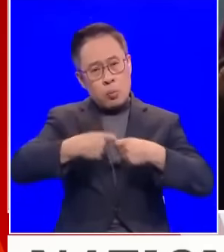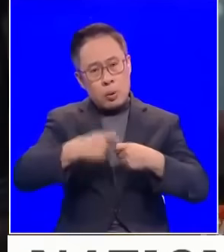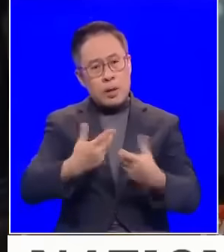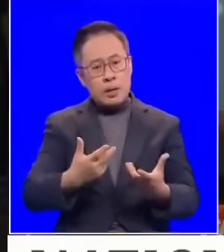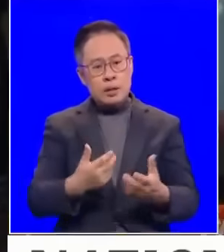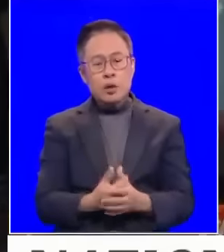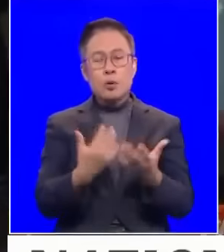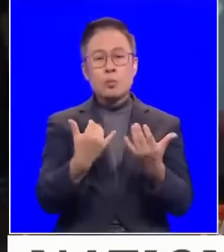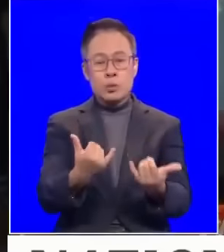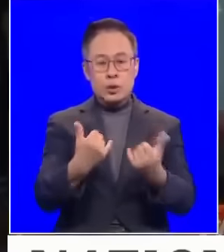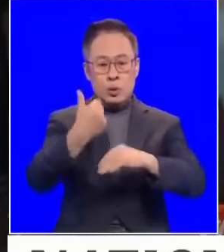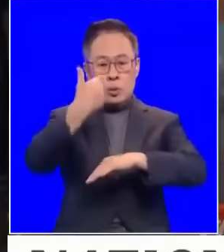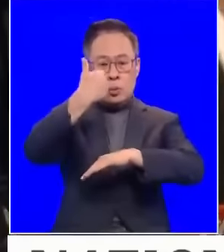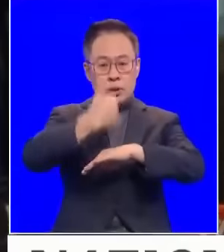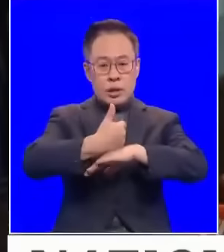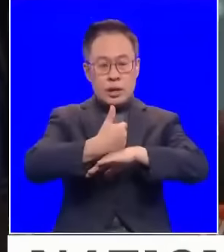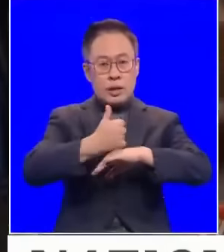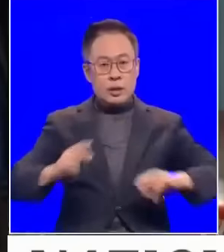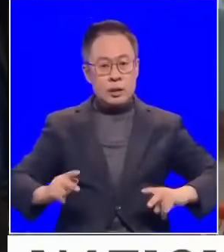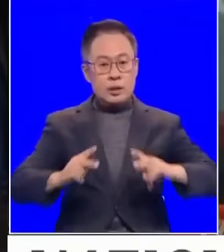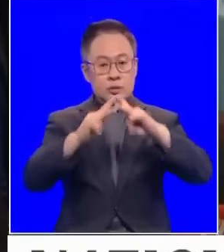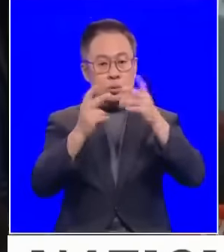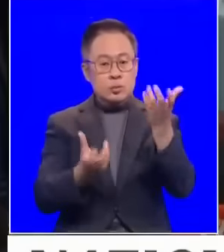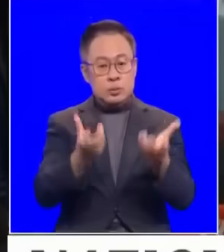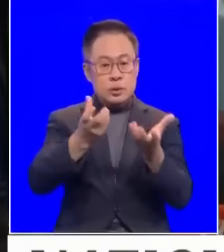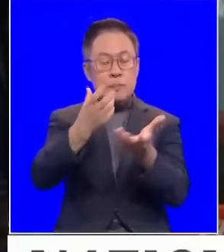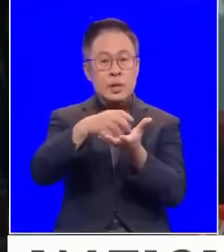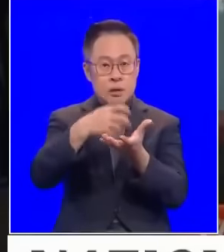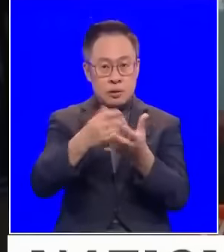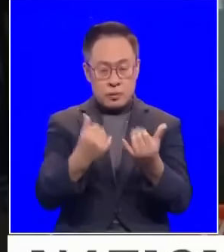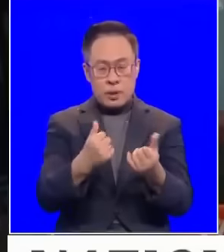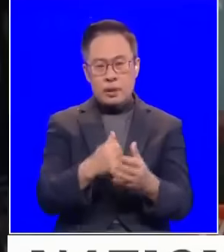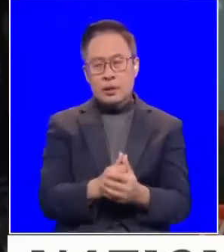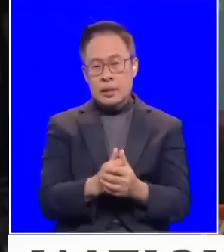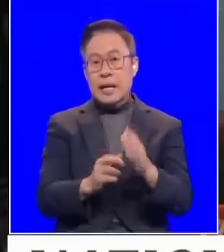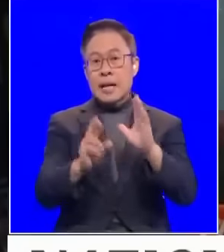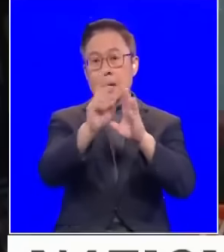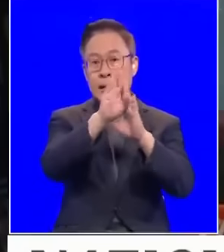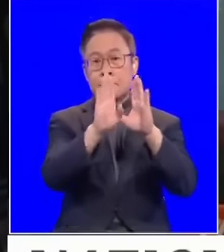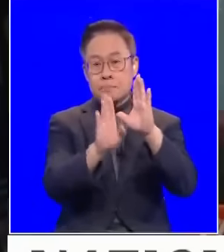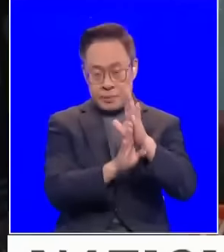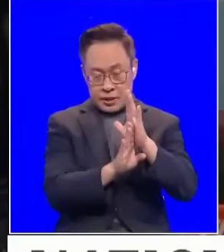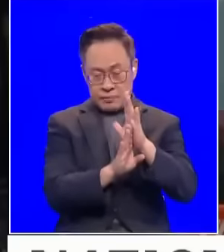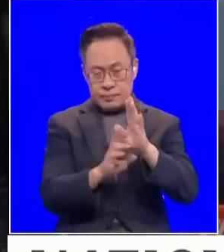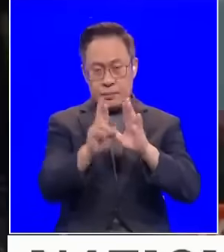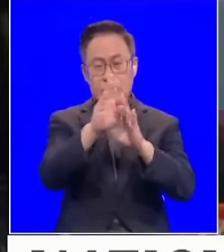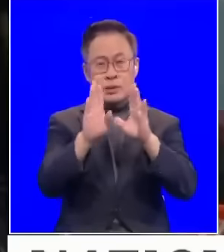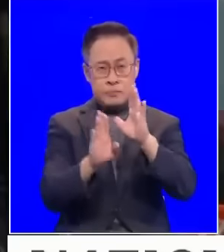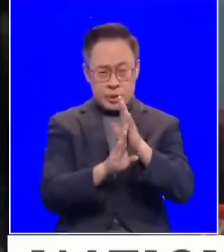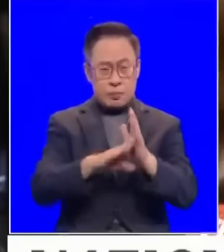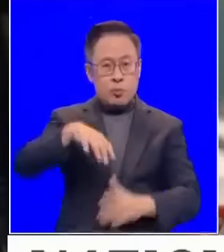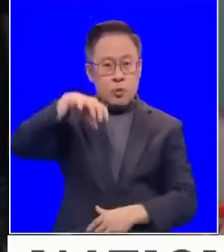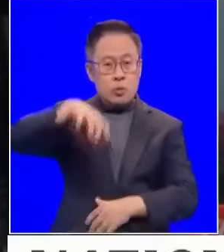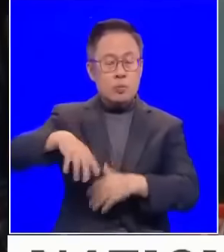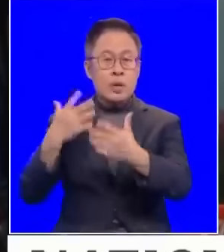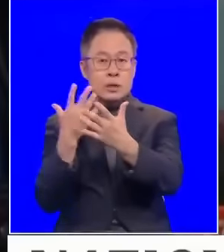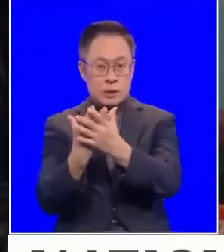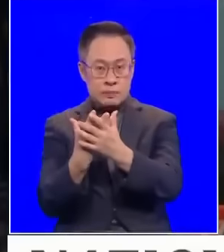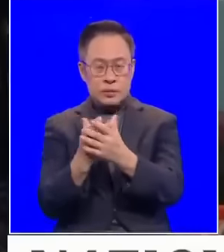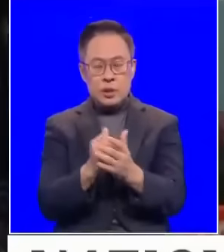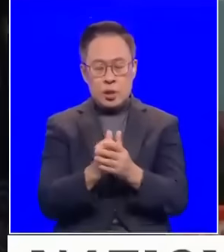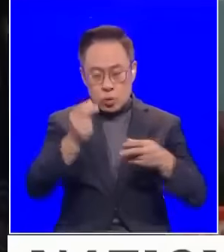เองเลยนะคะพันตำรวจเอกทวีบอกแบบนี้ยอมรับนะว่ากรณีของผู้ต้องหาดีไอคอนที่ถูกปฏิบัติเหมือนนักโทษเด็ด